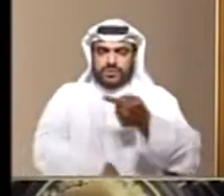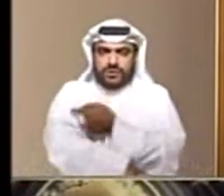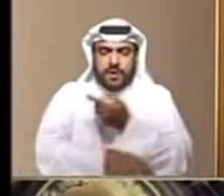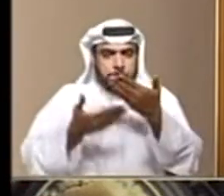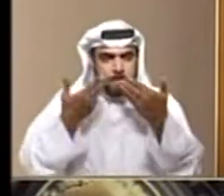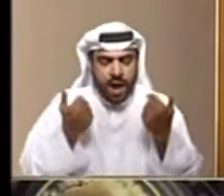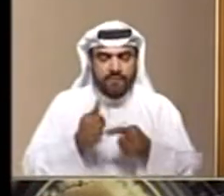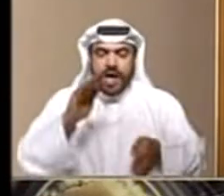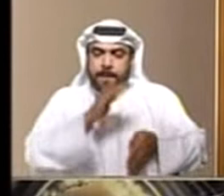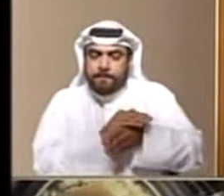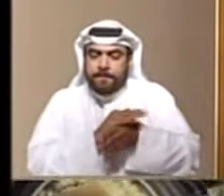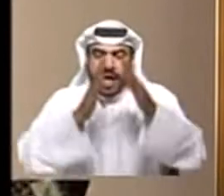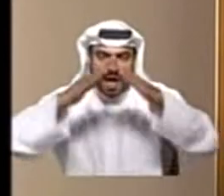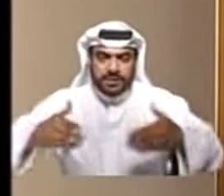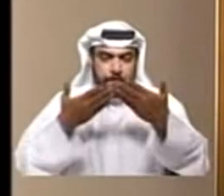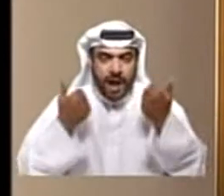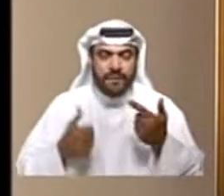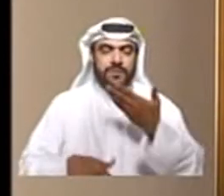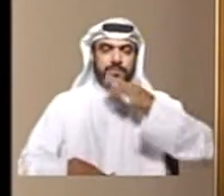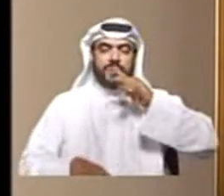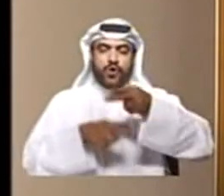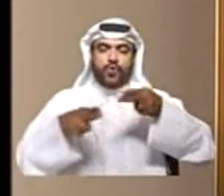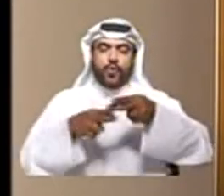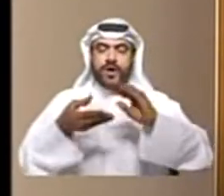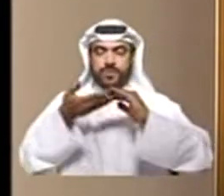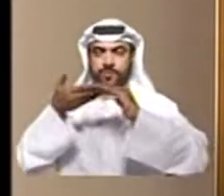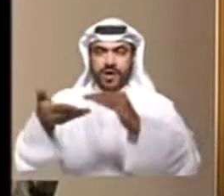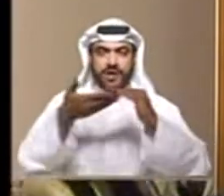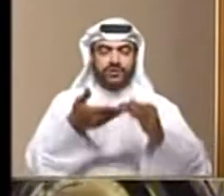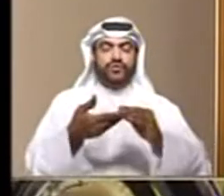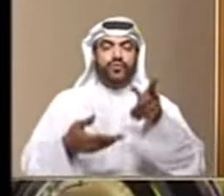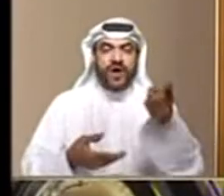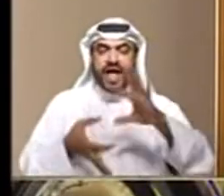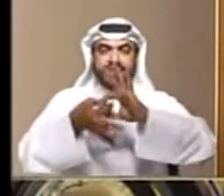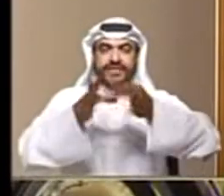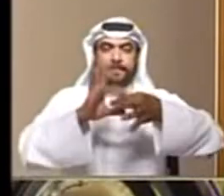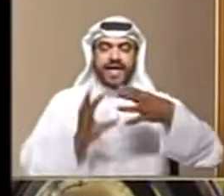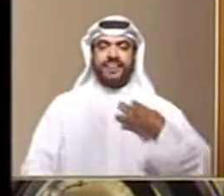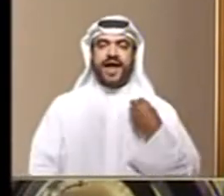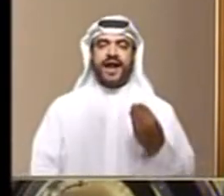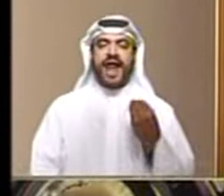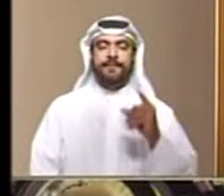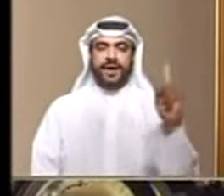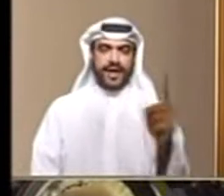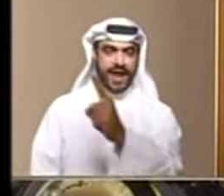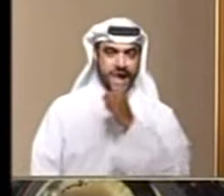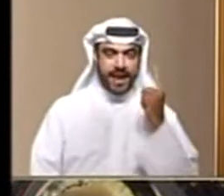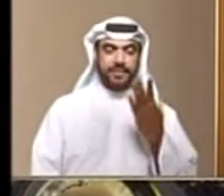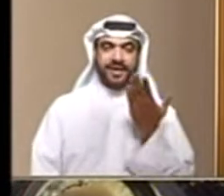الإغاثية التي تنفذها وتمولها دولة الكويت ممثلة بالرحمة العالمية. تم